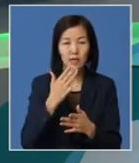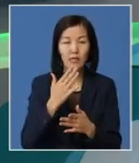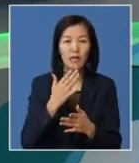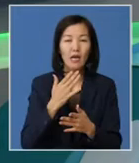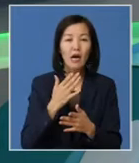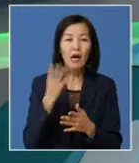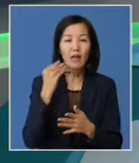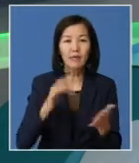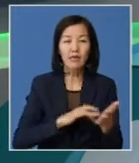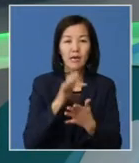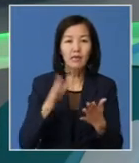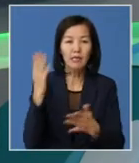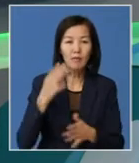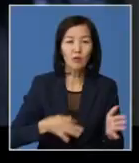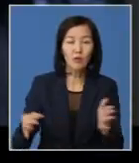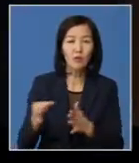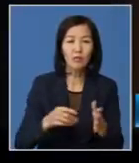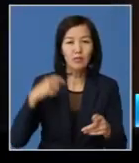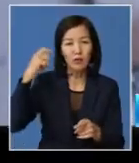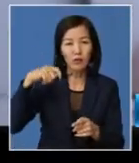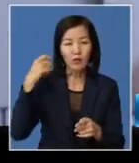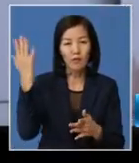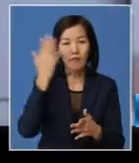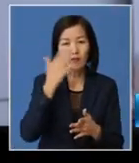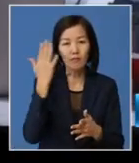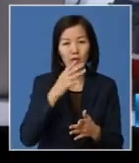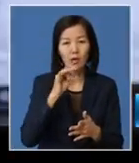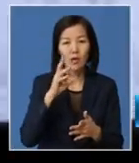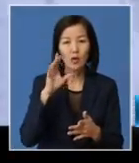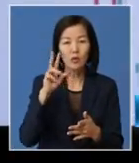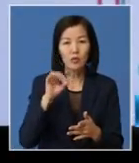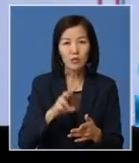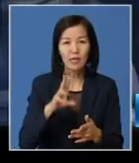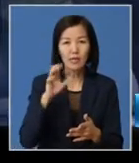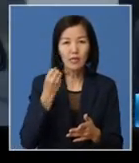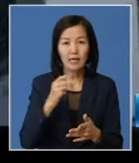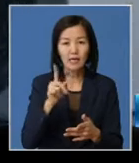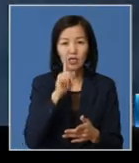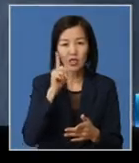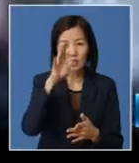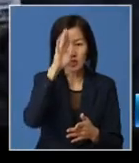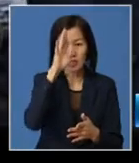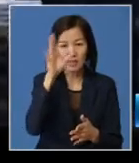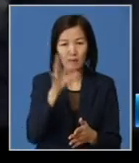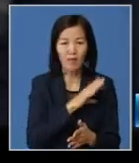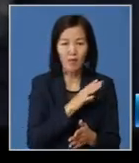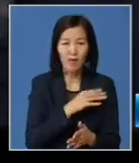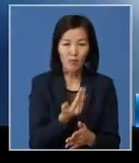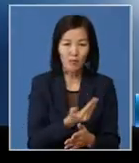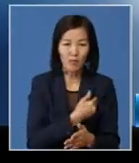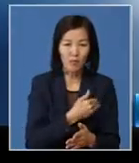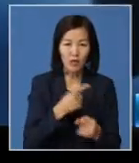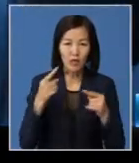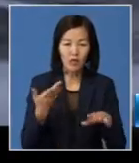Туындыдағы негізгі көріністер Алматы қаласы мен Алматы облысында түсірілген. Фильмде Руслан мен Тайыр есімді жас жігіттердің бай болу жолындағы